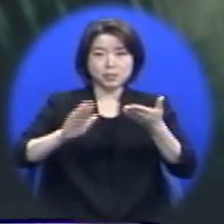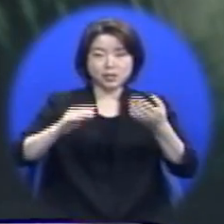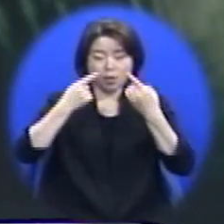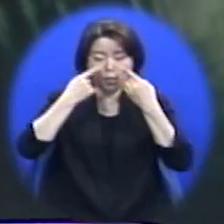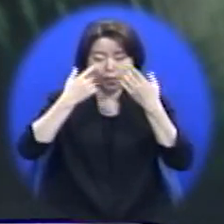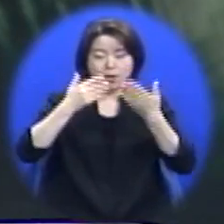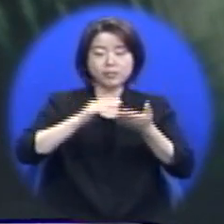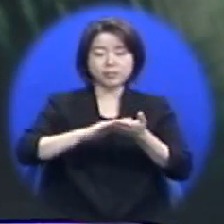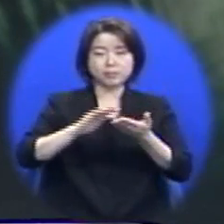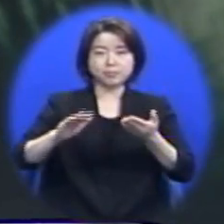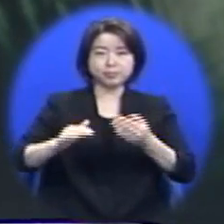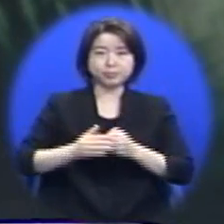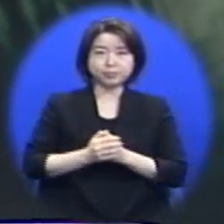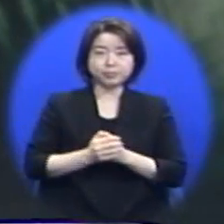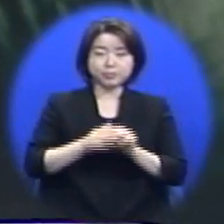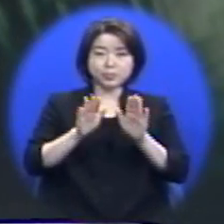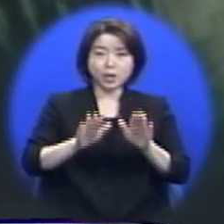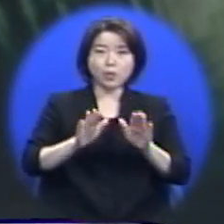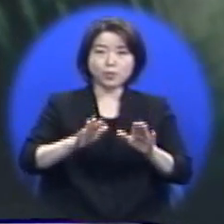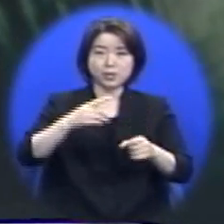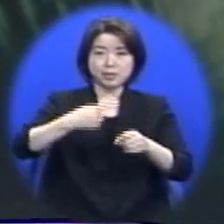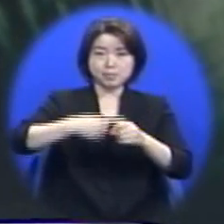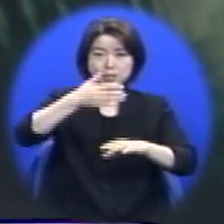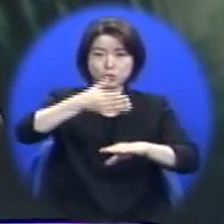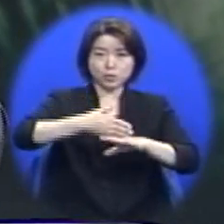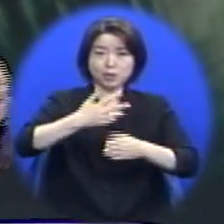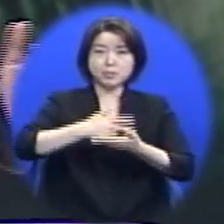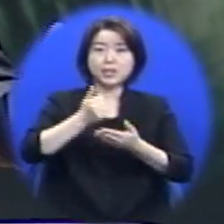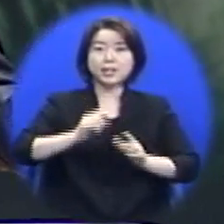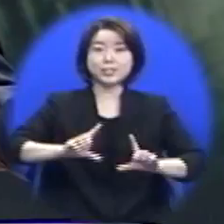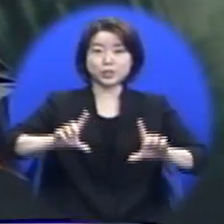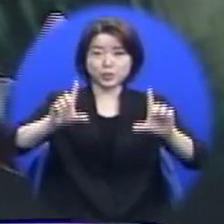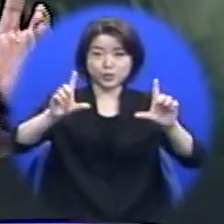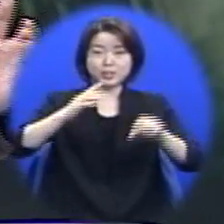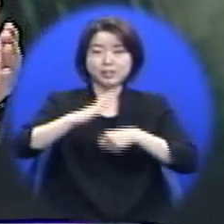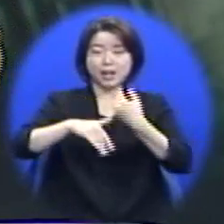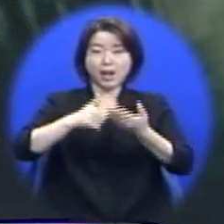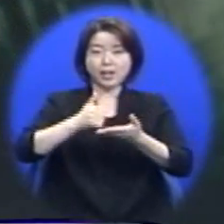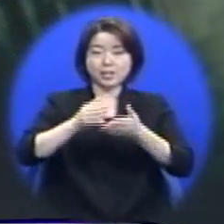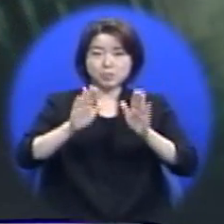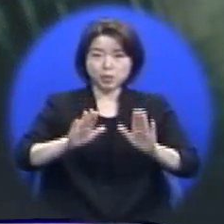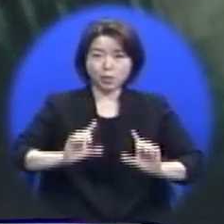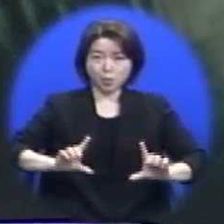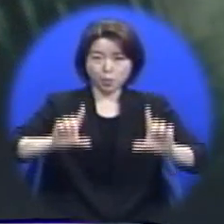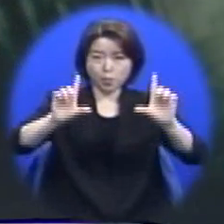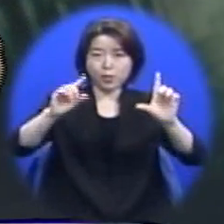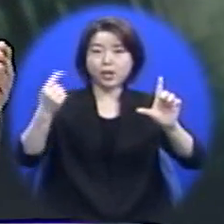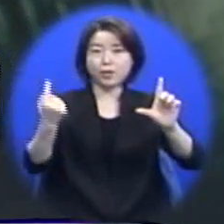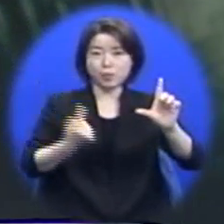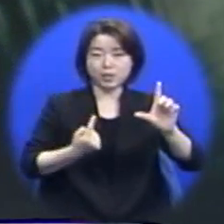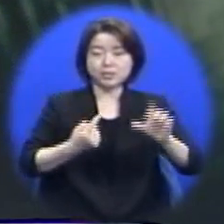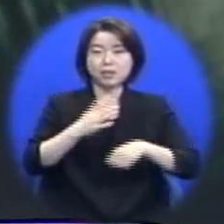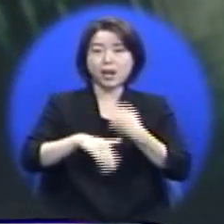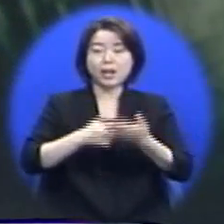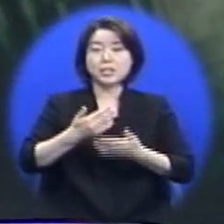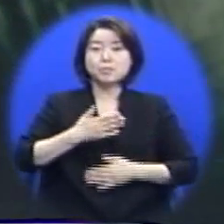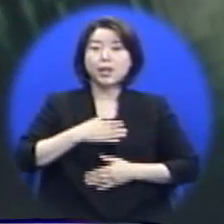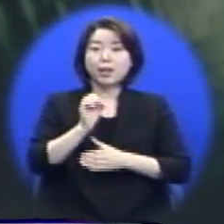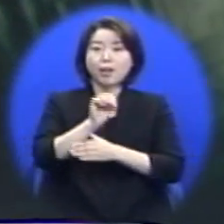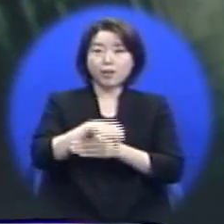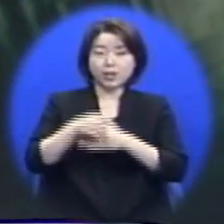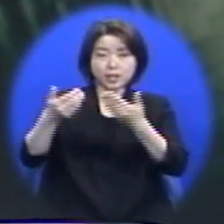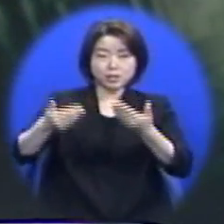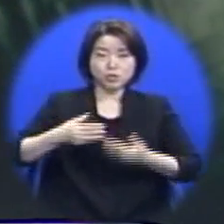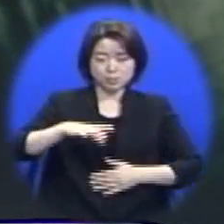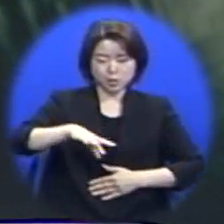정확합니다. 정말 오늘 맥주감사주일은 하나님이 올해 들어와서 나에게 허락하신 첫 것에